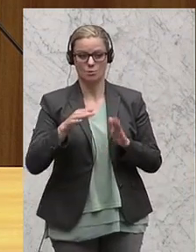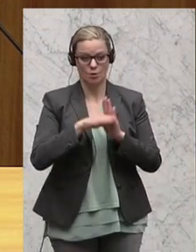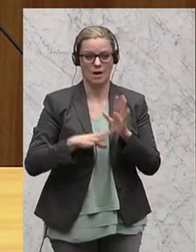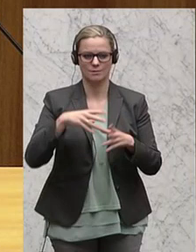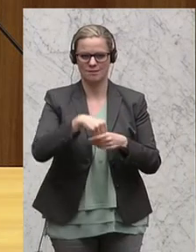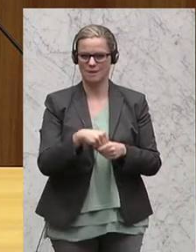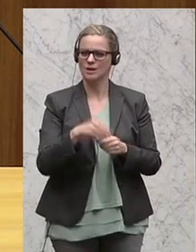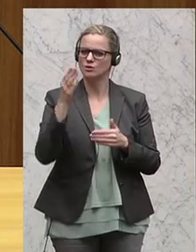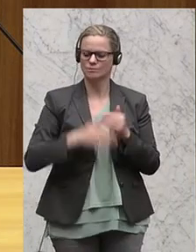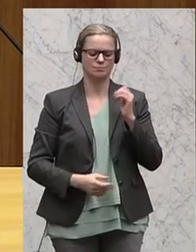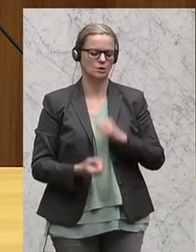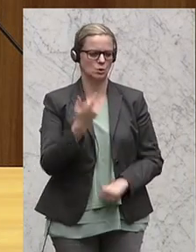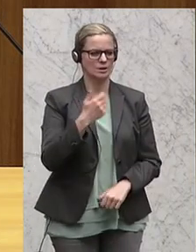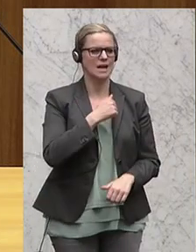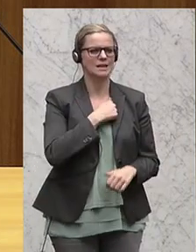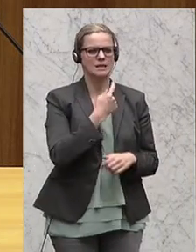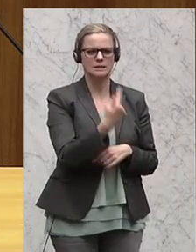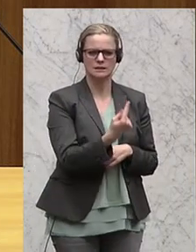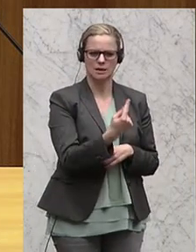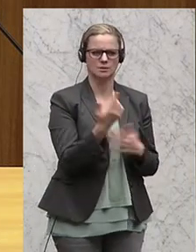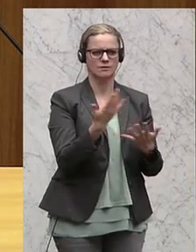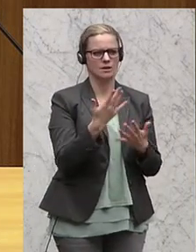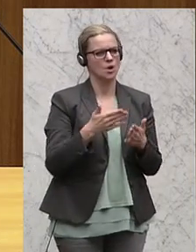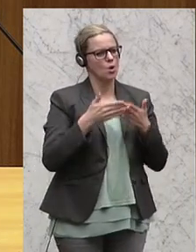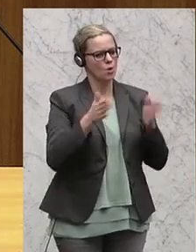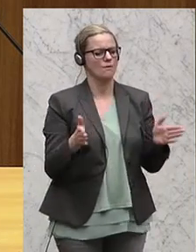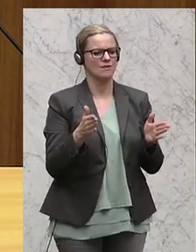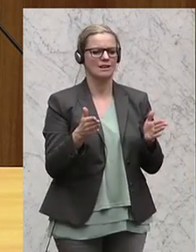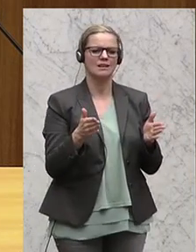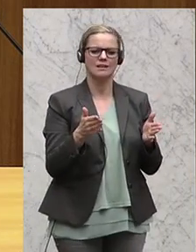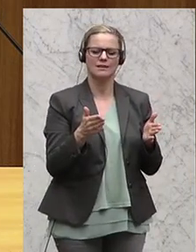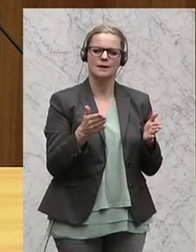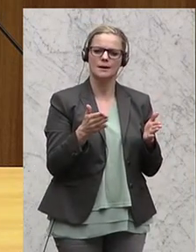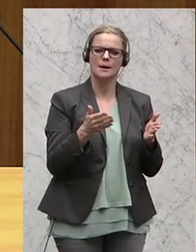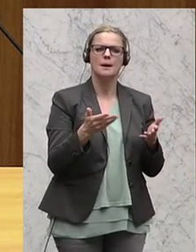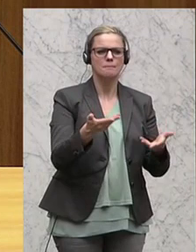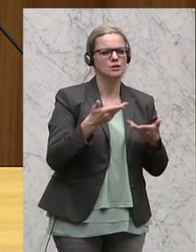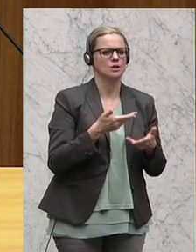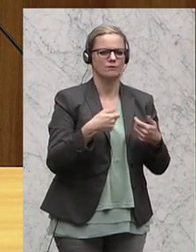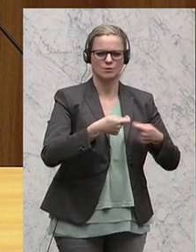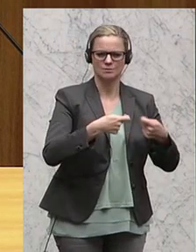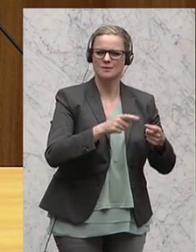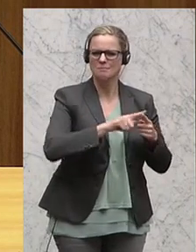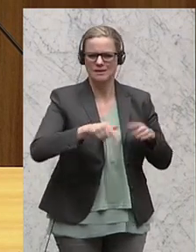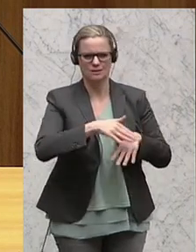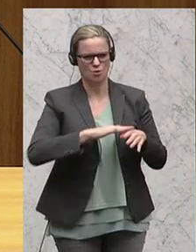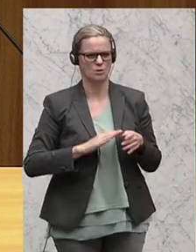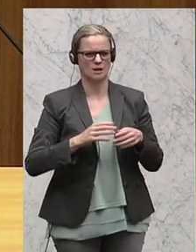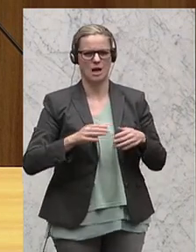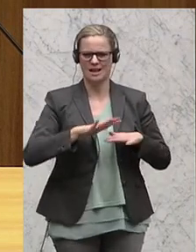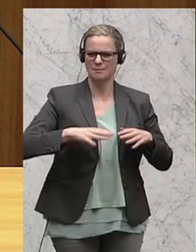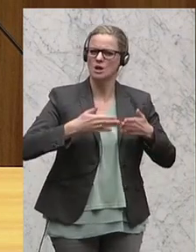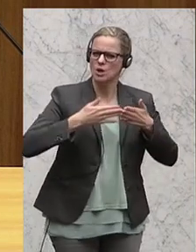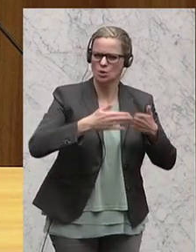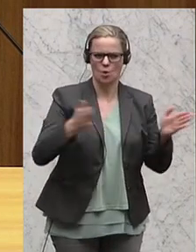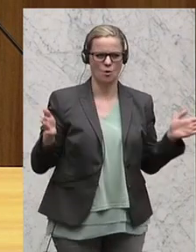zum Schluss die Besonderheit, Kanada hat seinen öffentlichen Beschaffungsmarkt bis zur kommunalen Ebene geöffnet, wie das noch nie